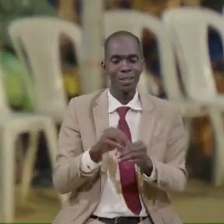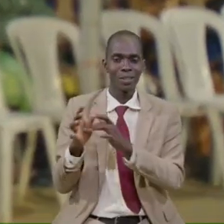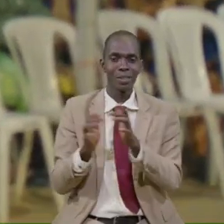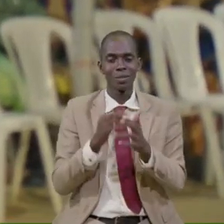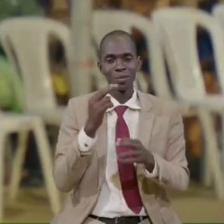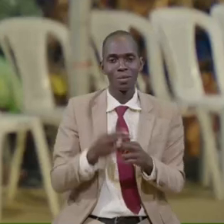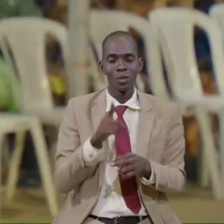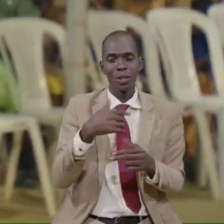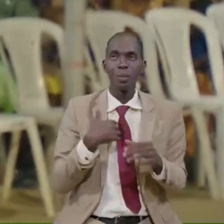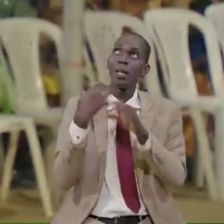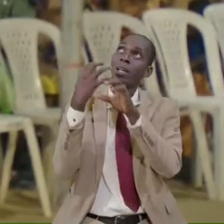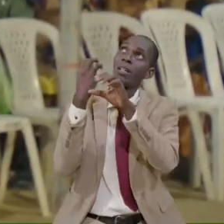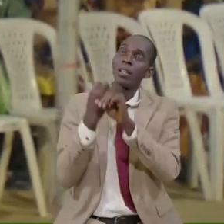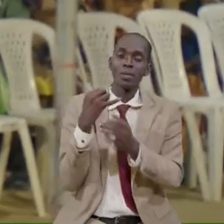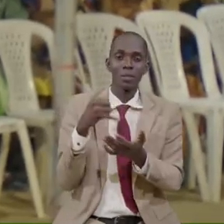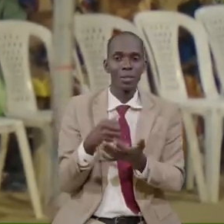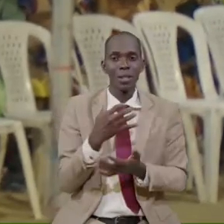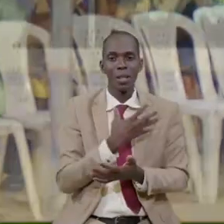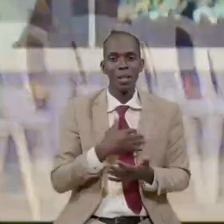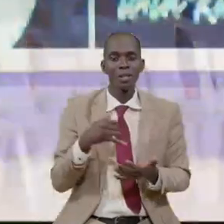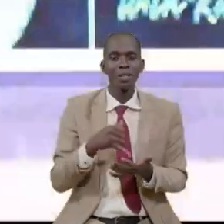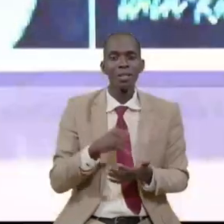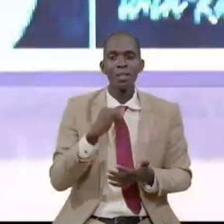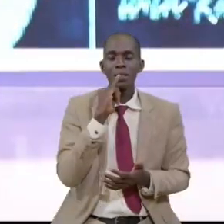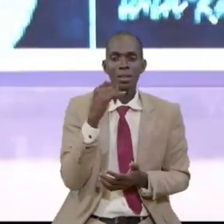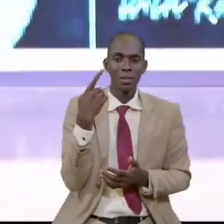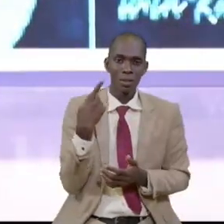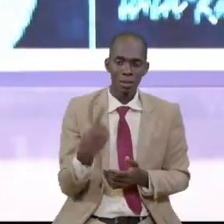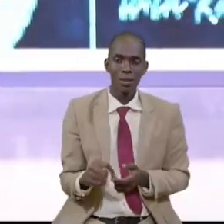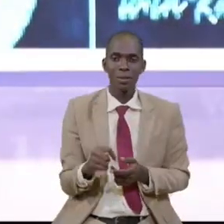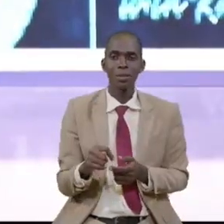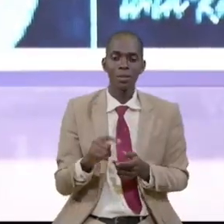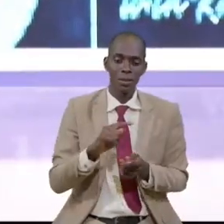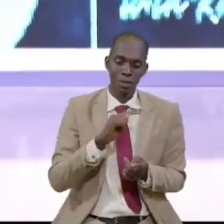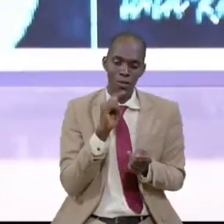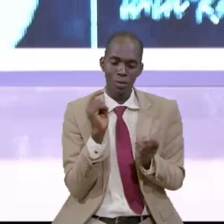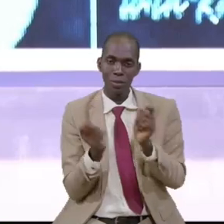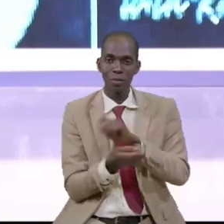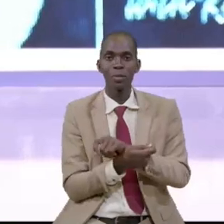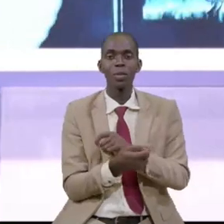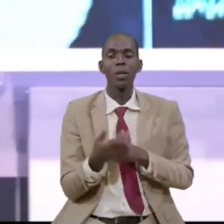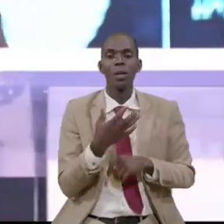Vous l'avez. Et puis, c'est là. Et c'est la transformation,